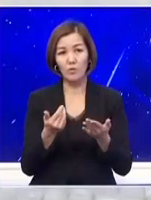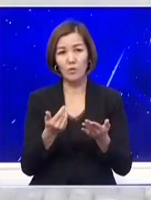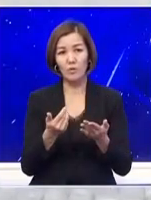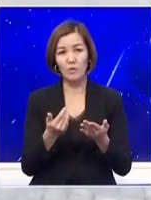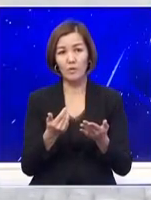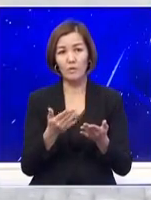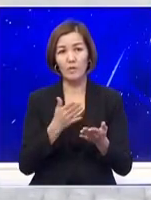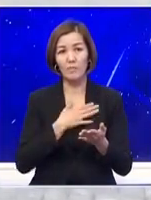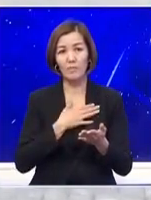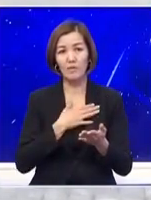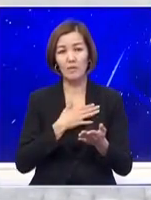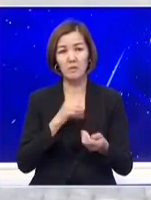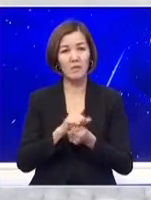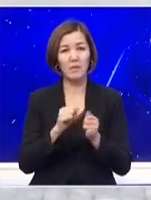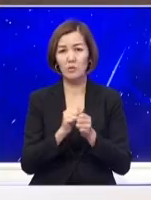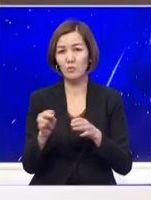жоқ. Мен тас төгемайым деп айтты.